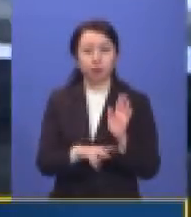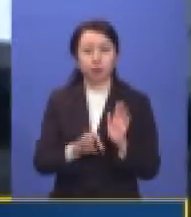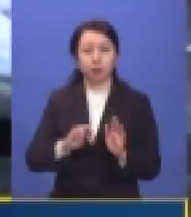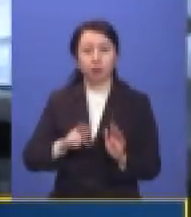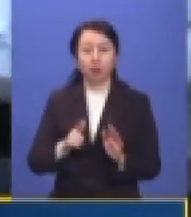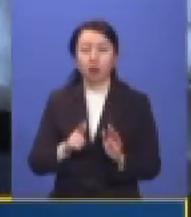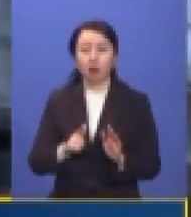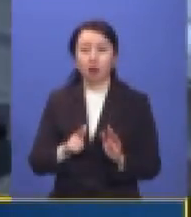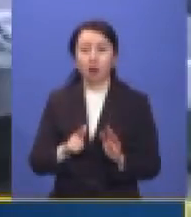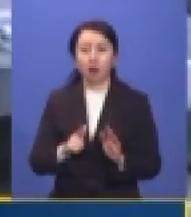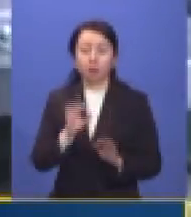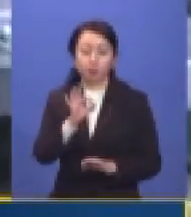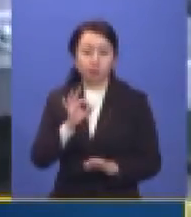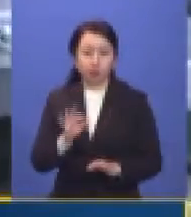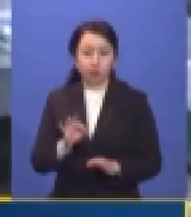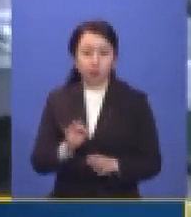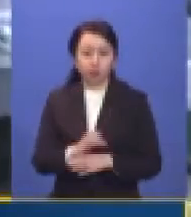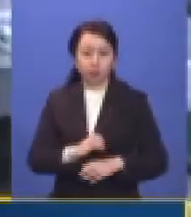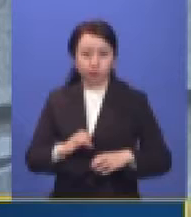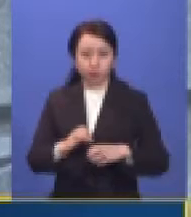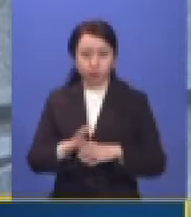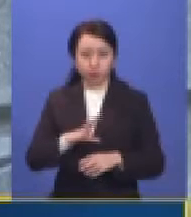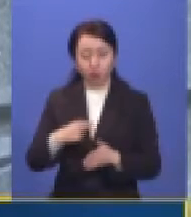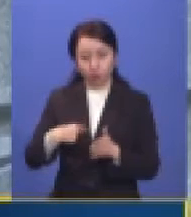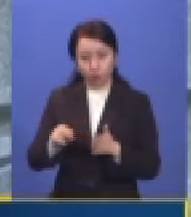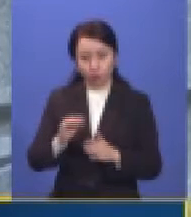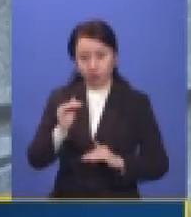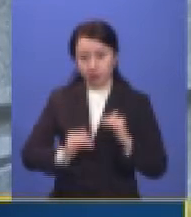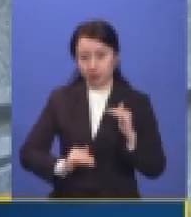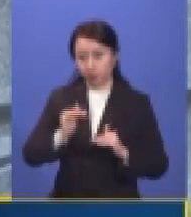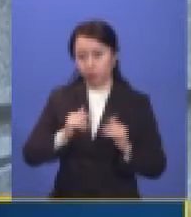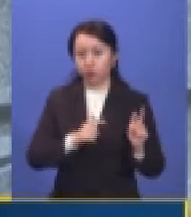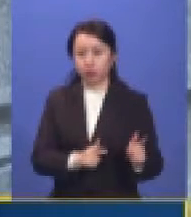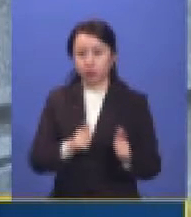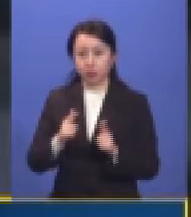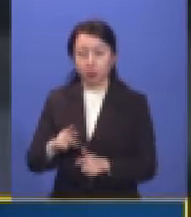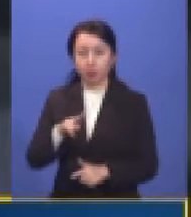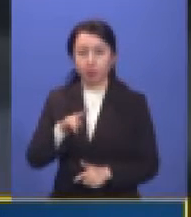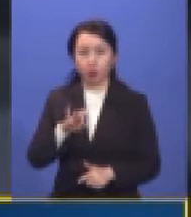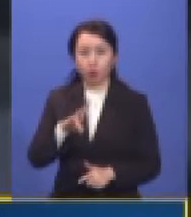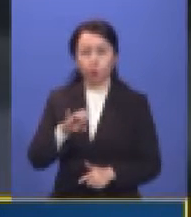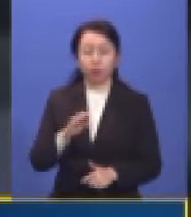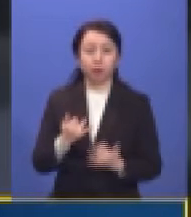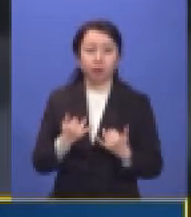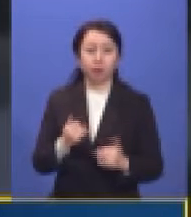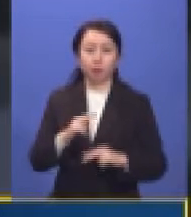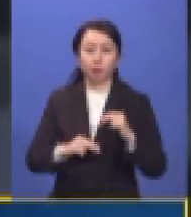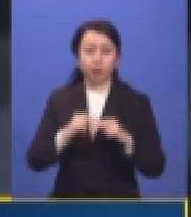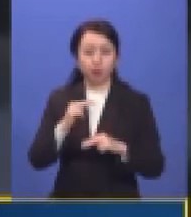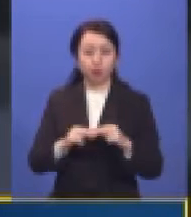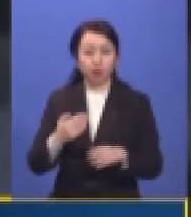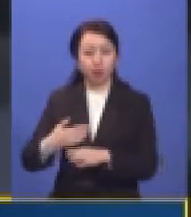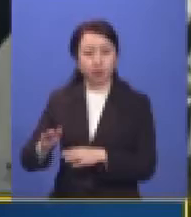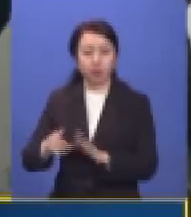тенге по субсидированной процентной ставке. Кроме того, здесь приобрели установку для изготовления полимерных люков. Для этого построили